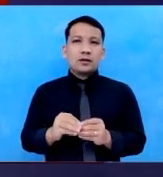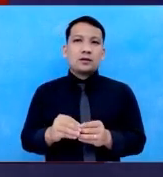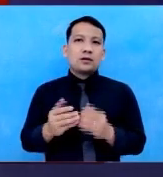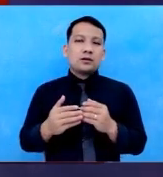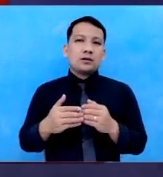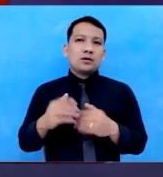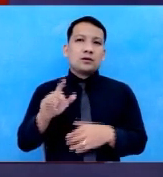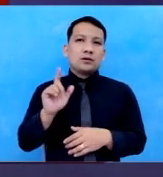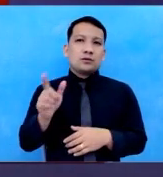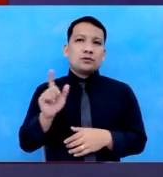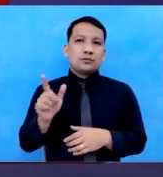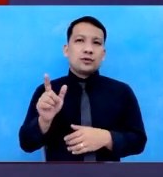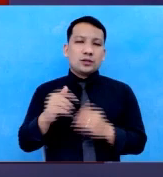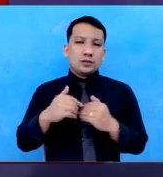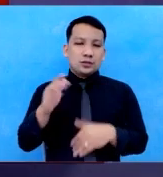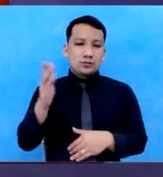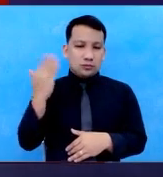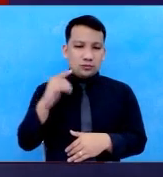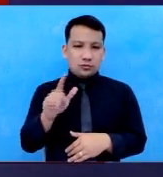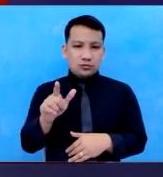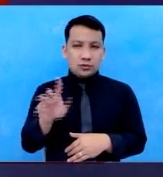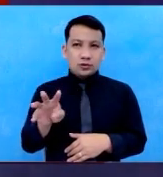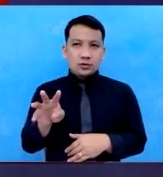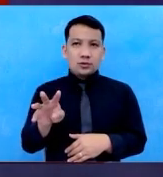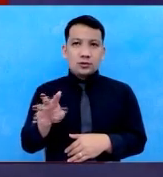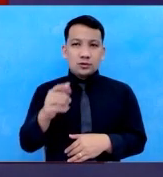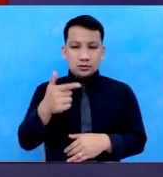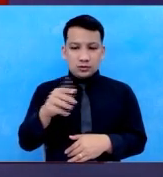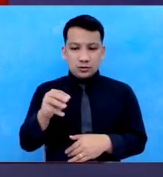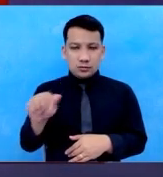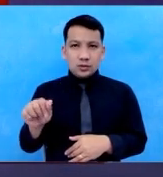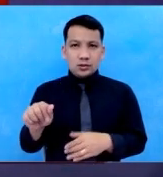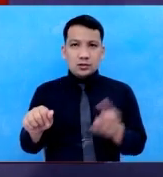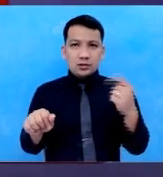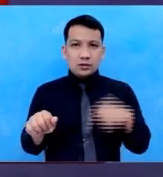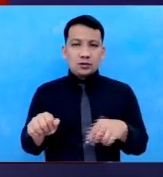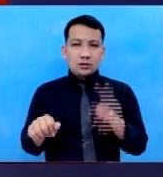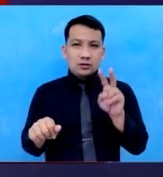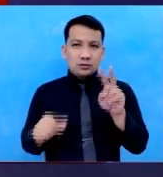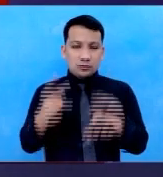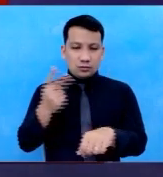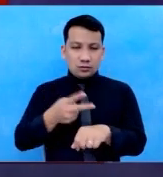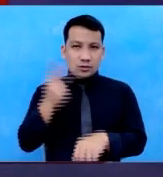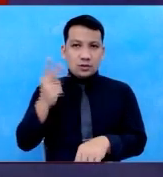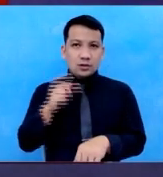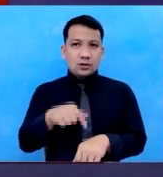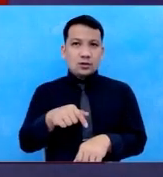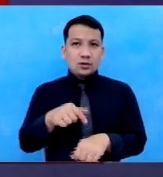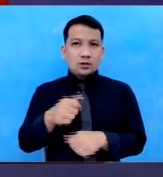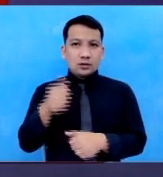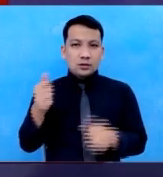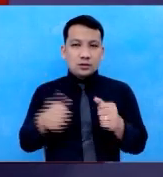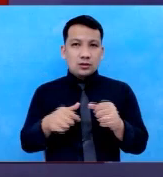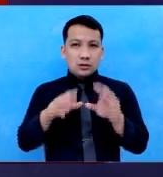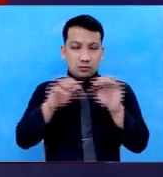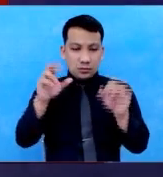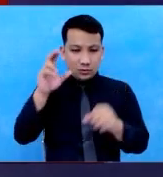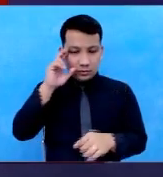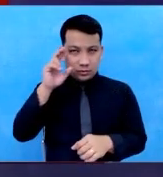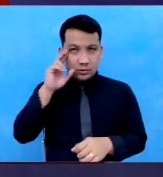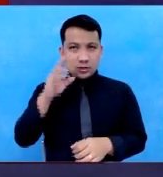20 beses naman noong panahon ni dating Pangulong Gloria Arroyo. Habang 2 beses lang sa ilalim ng administrasyon ni dating Pangulong Ninoy